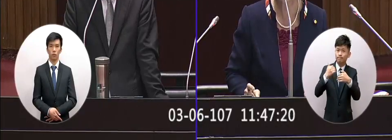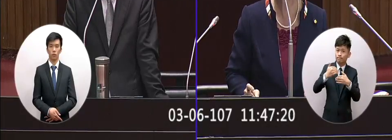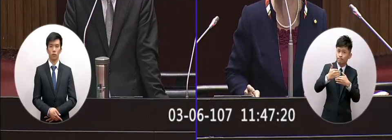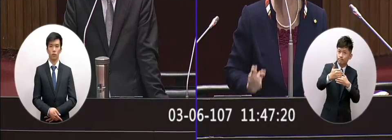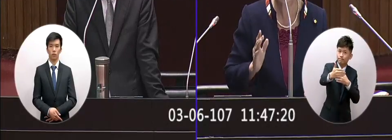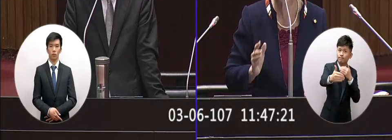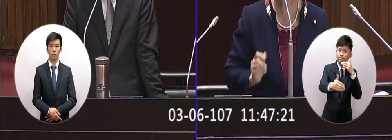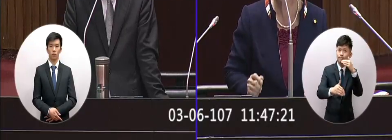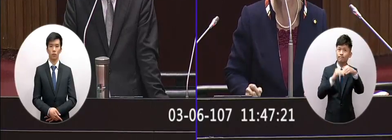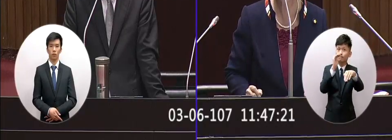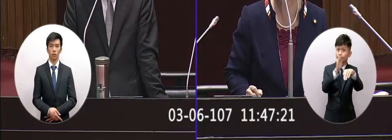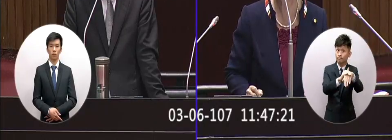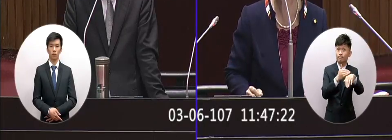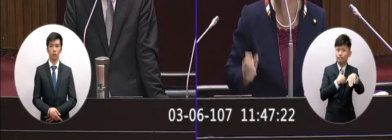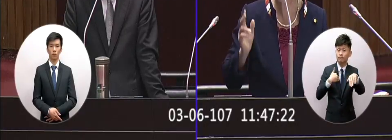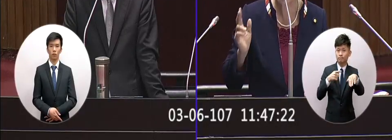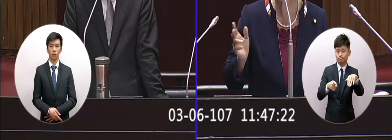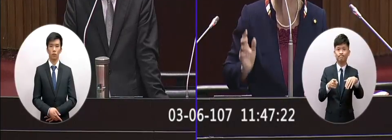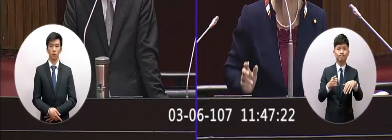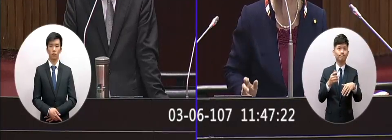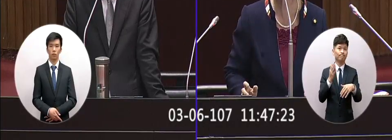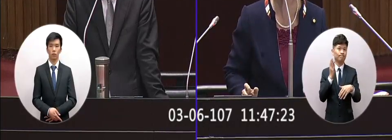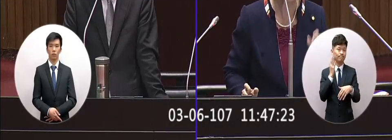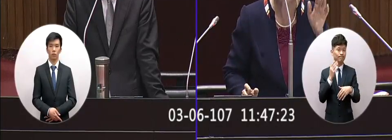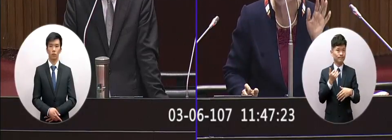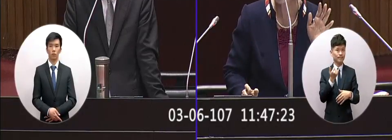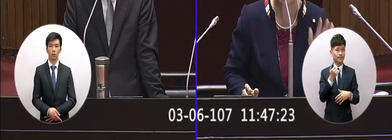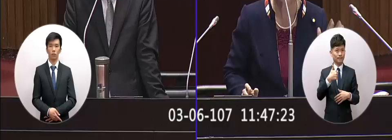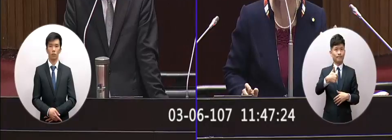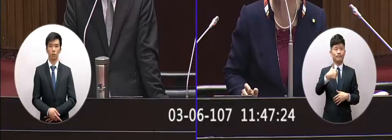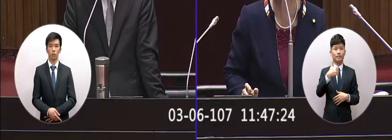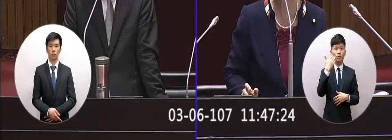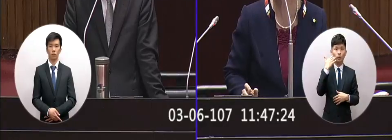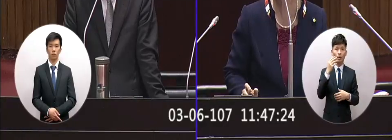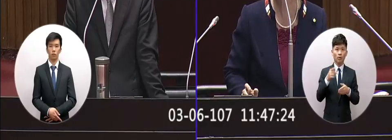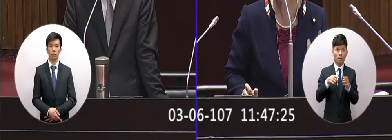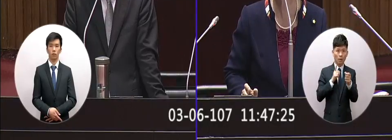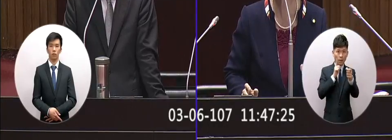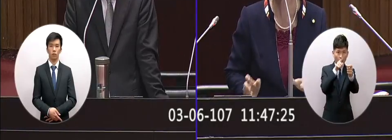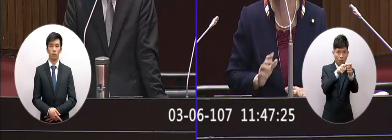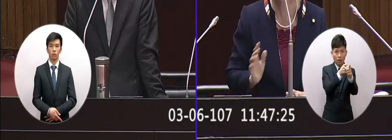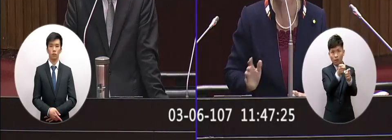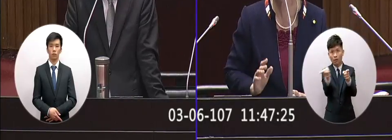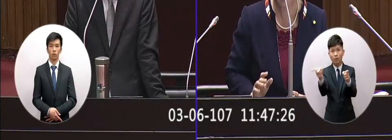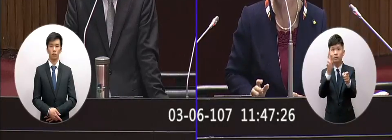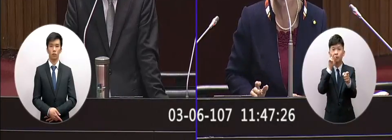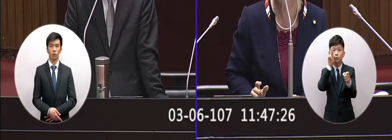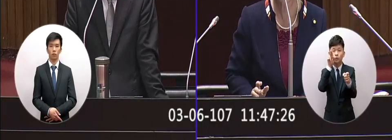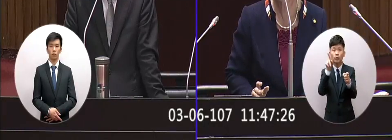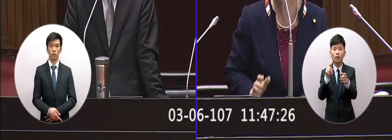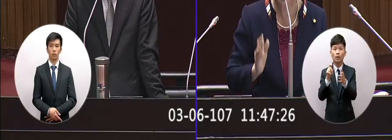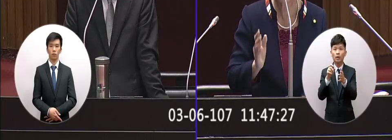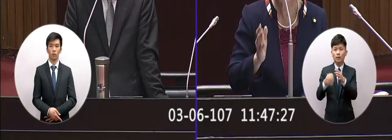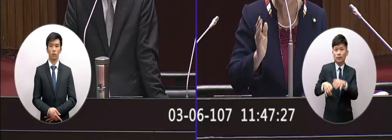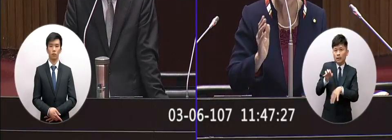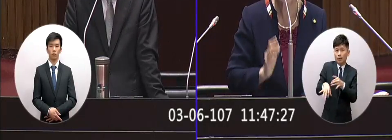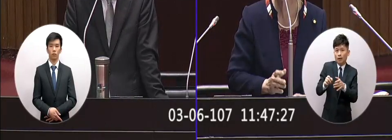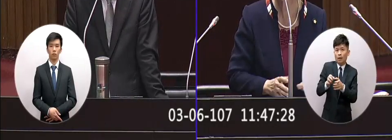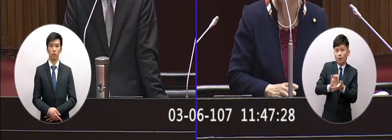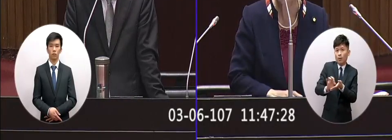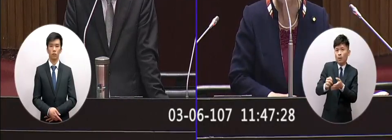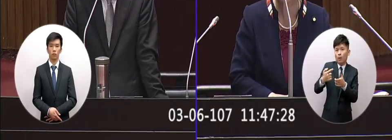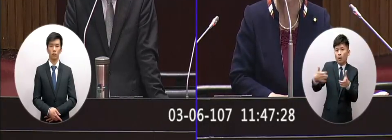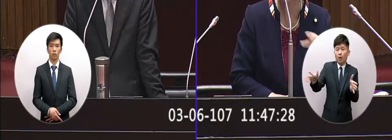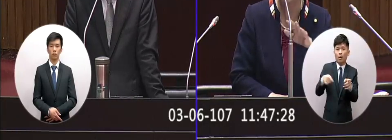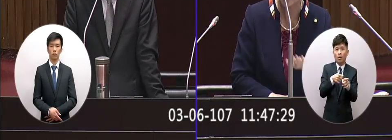的理想，但是值得。可是当方向错了，我们可能花了更多的钱，但是仍然在那里徘徊。所以院长